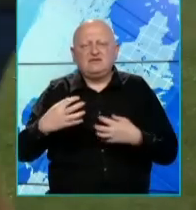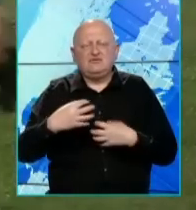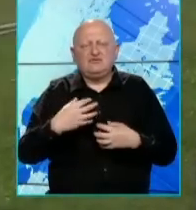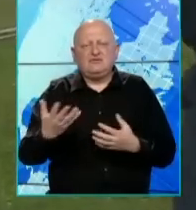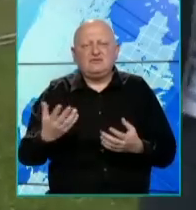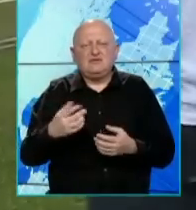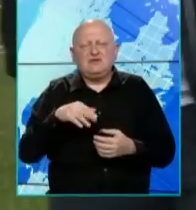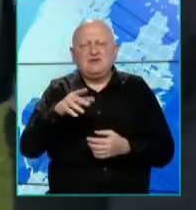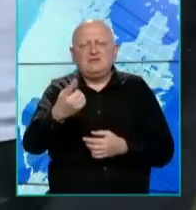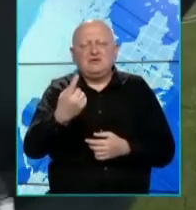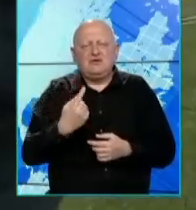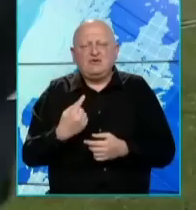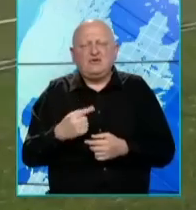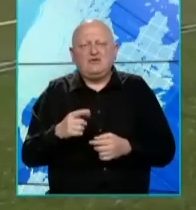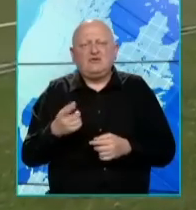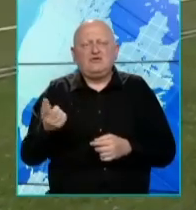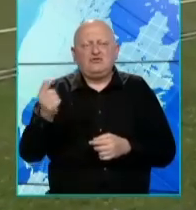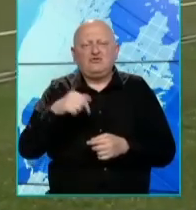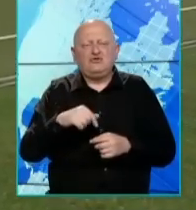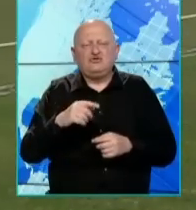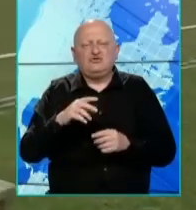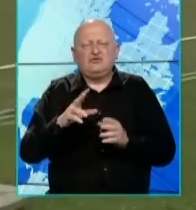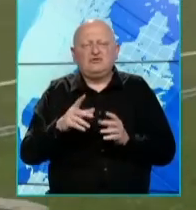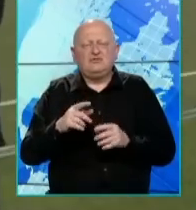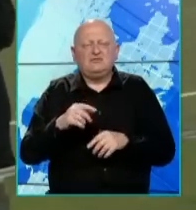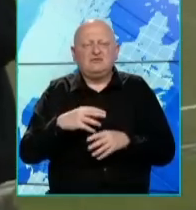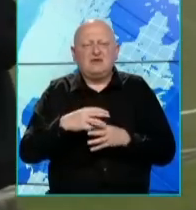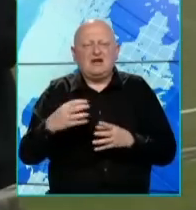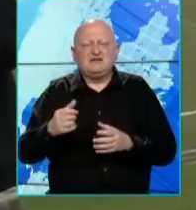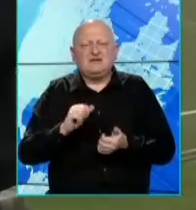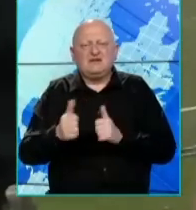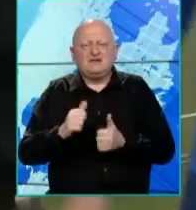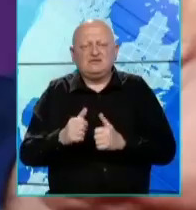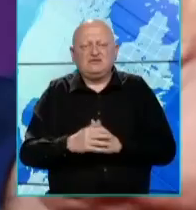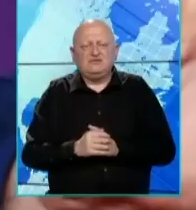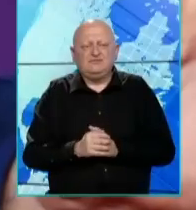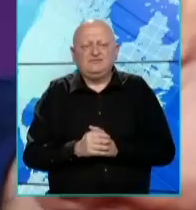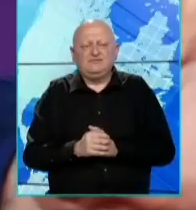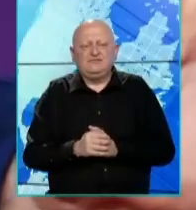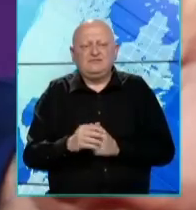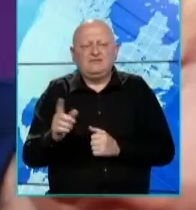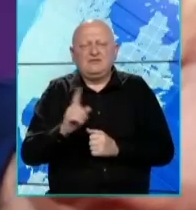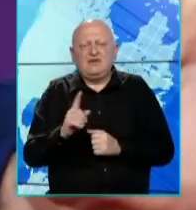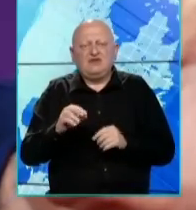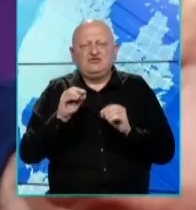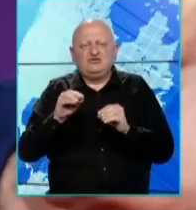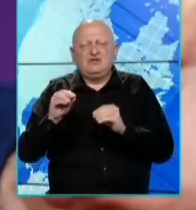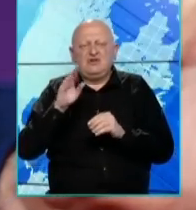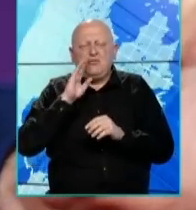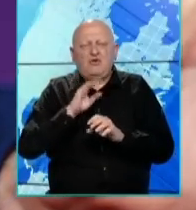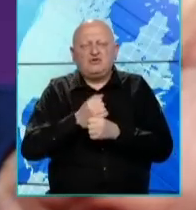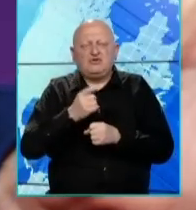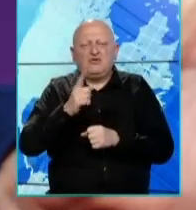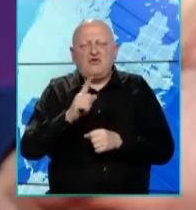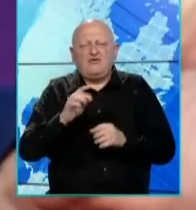maniru, idi mi dođi mi. No netko će doći i to brzo jer se bliži nastava kvalifikacija. Neće biti selektor Bosne i Hercegovine,